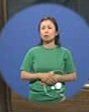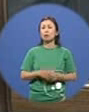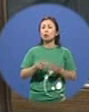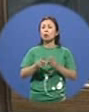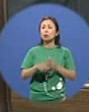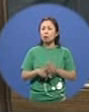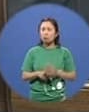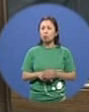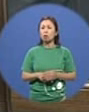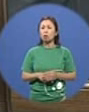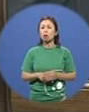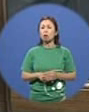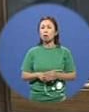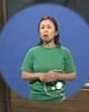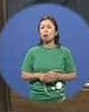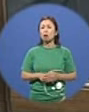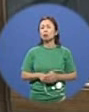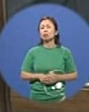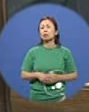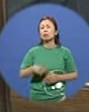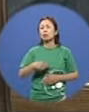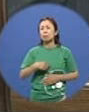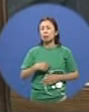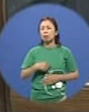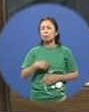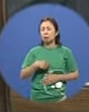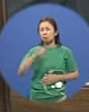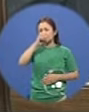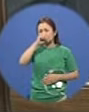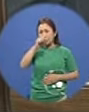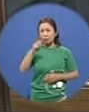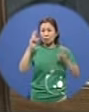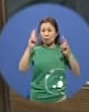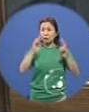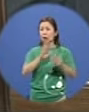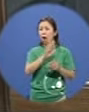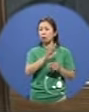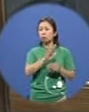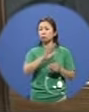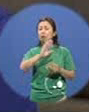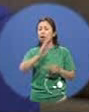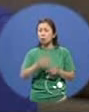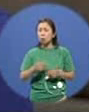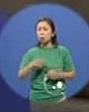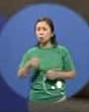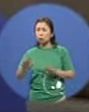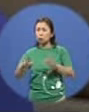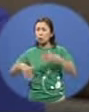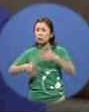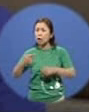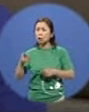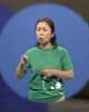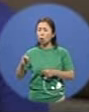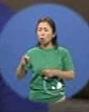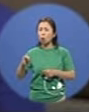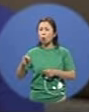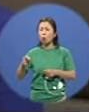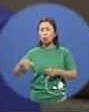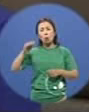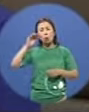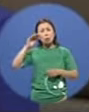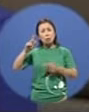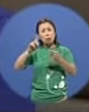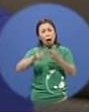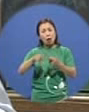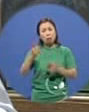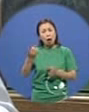ねステータスシンボルはあと器用と言えのも自分の希望と合ってるかどうか分かりませんそうですねやりたいことと合うかどうか